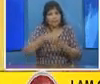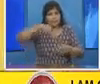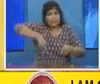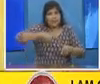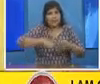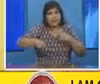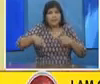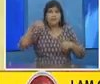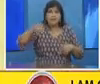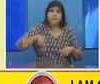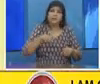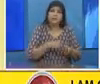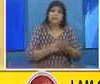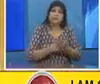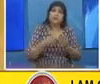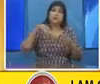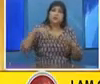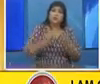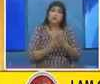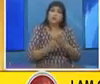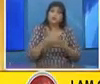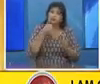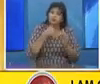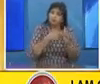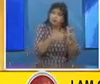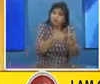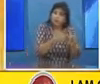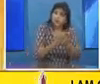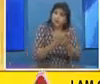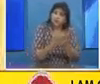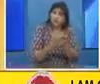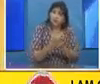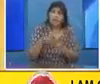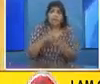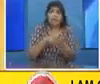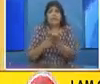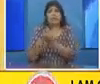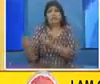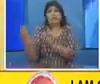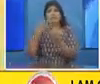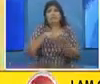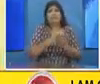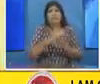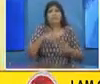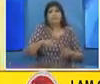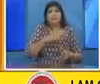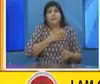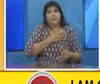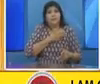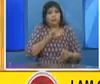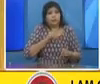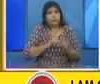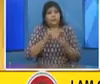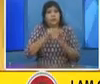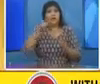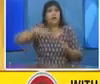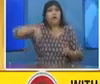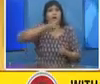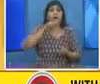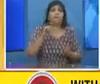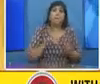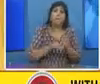को इस दशक में एक नई दिशा देने वाला वर्ष साबित होगा। इसी भरोसे को लेकर आप भी